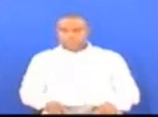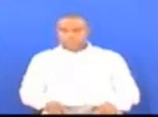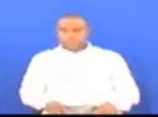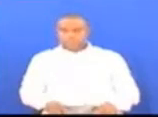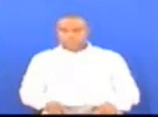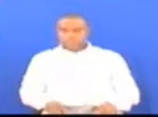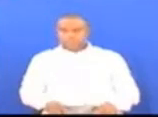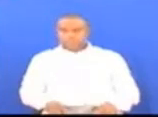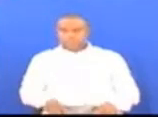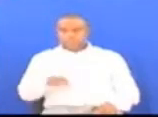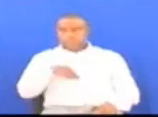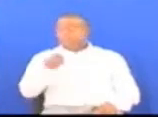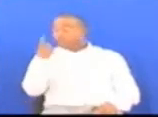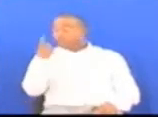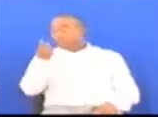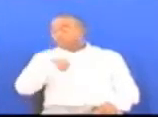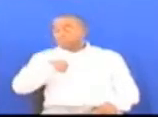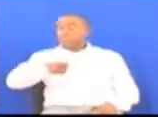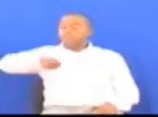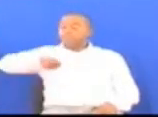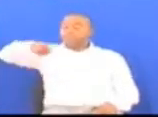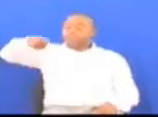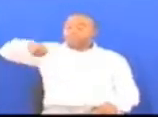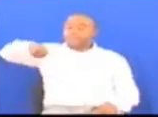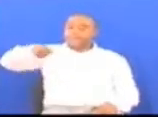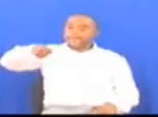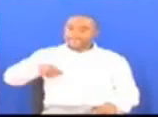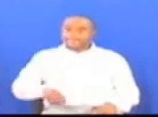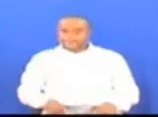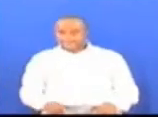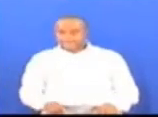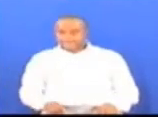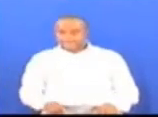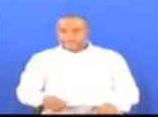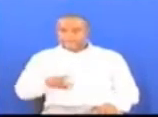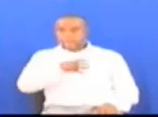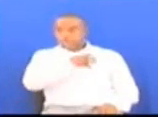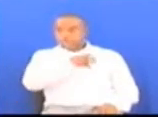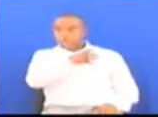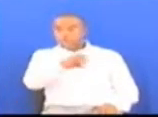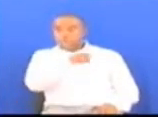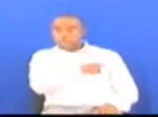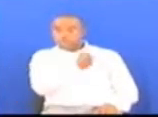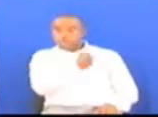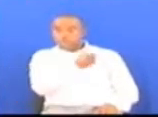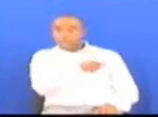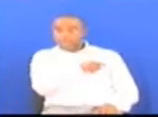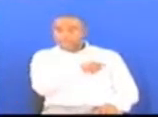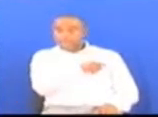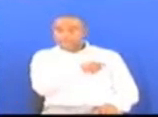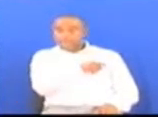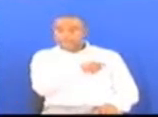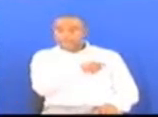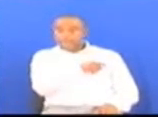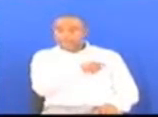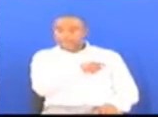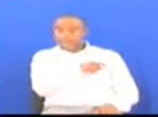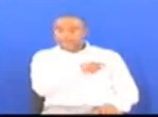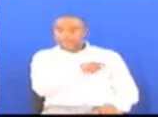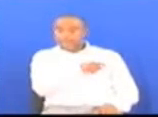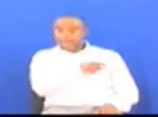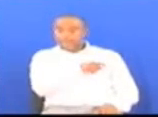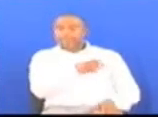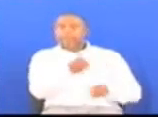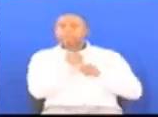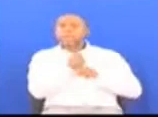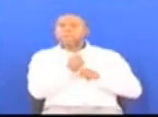kwa kumpongeza sana waziri wa fedha kwa bajeti